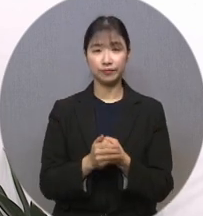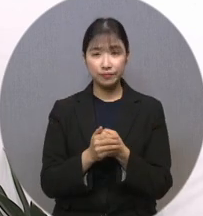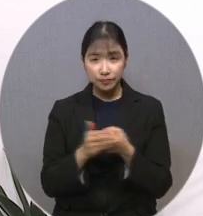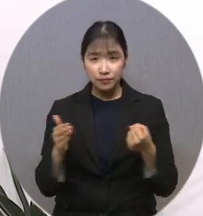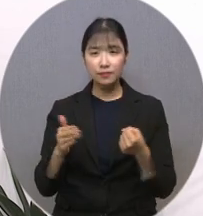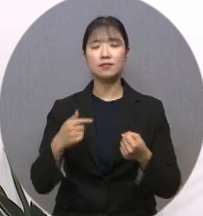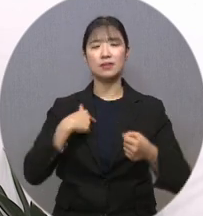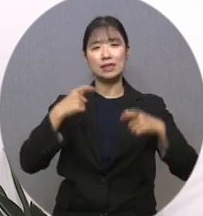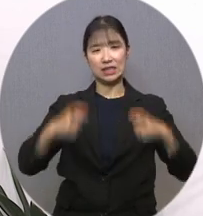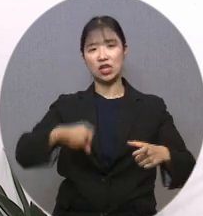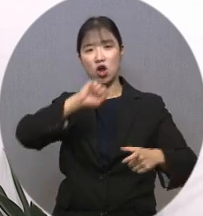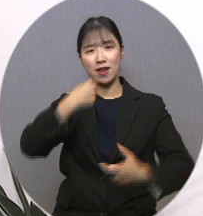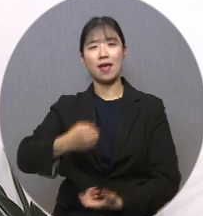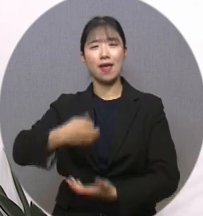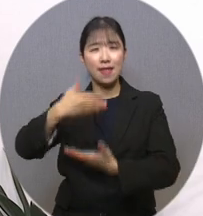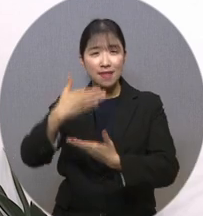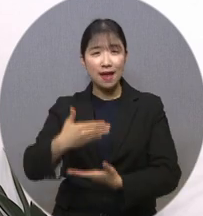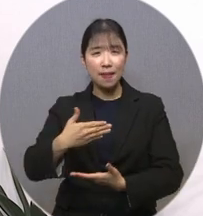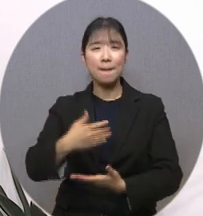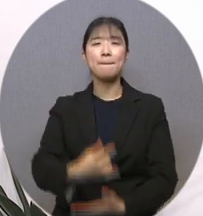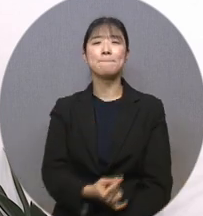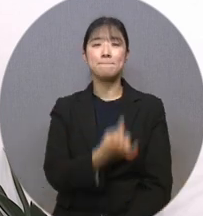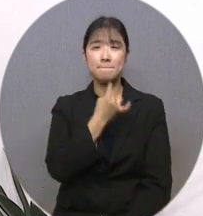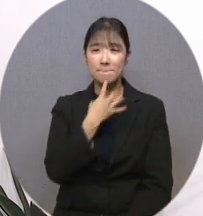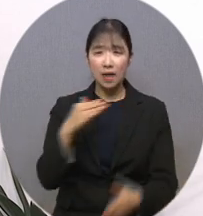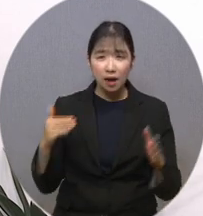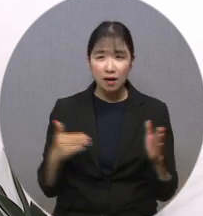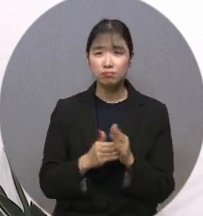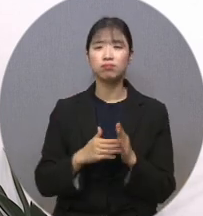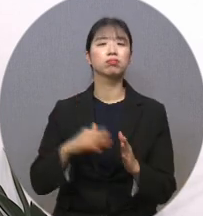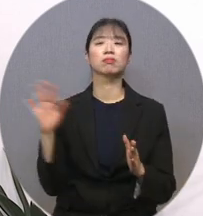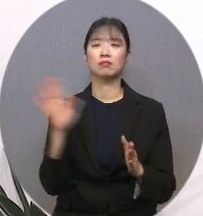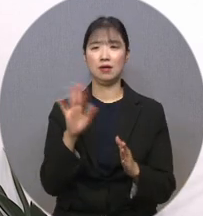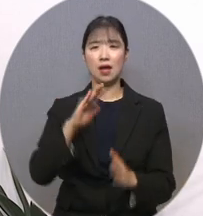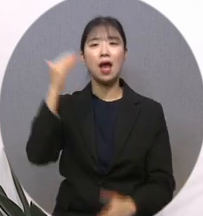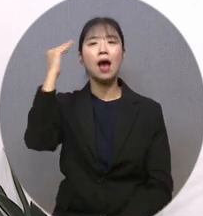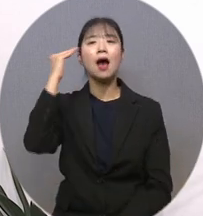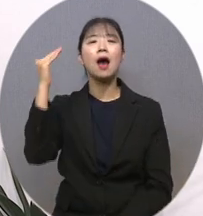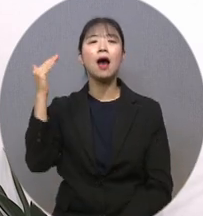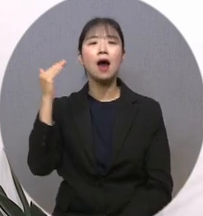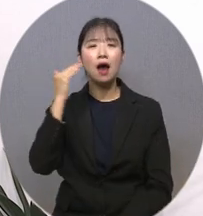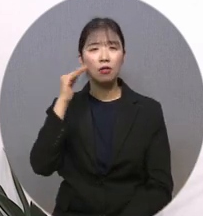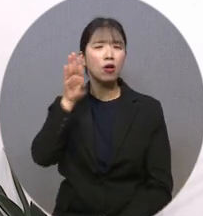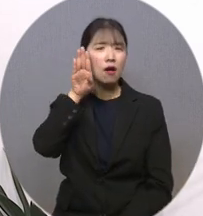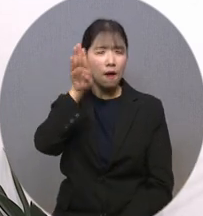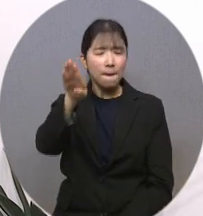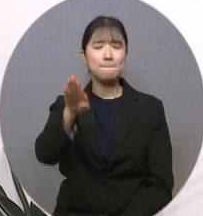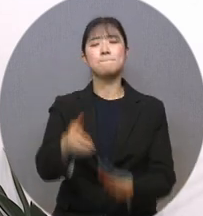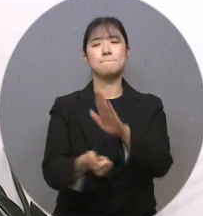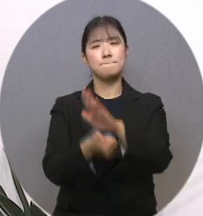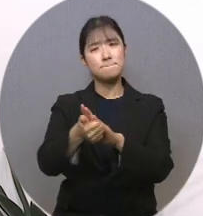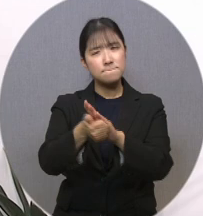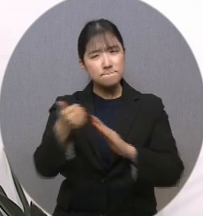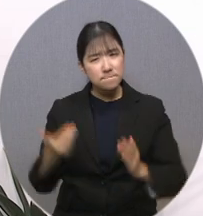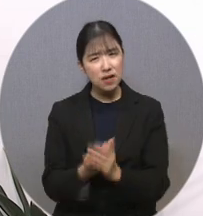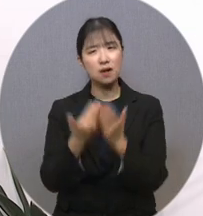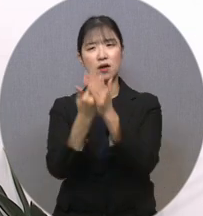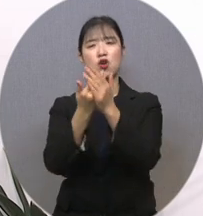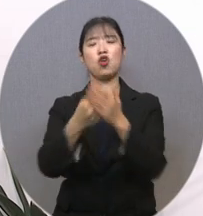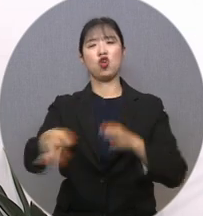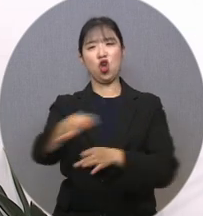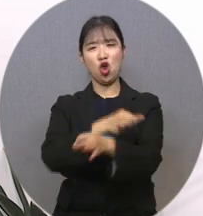때문에 지역 예산은 지역 예산으로 그치는 것이 아니라 대한민국의 과학기술 발전, 나아가서